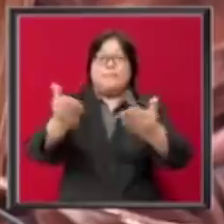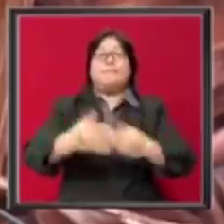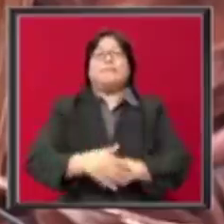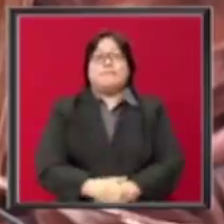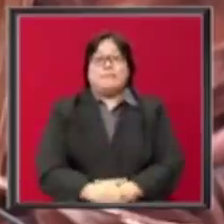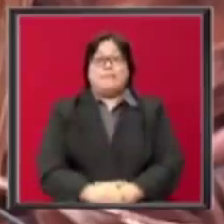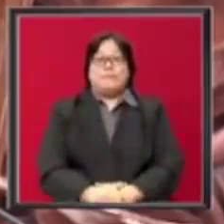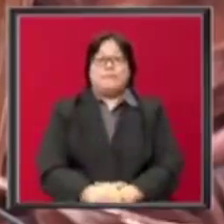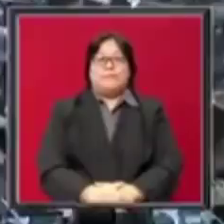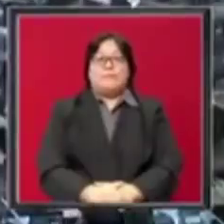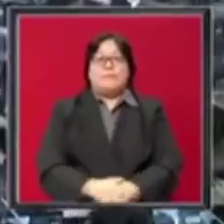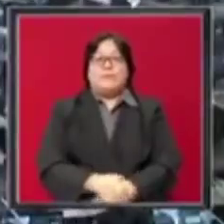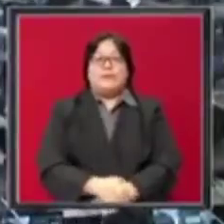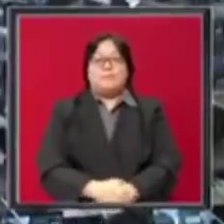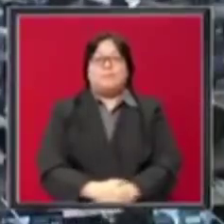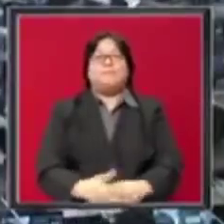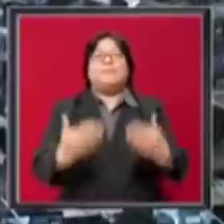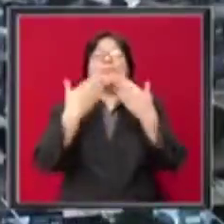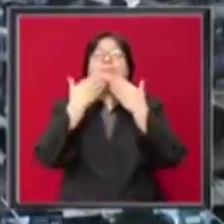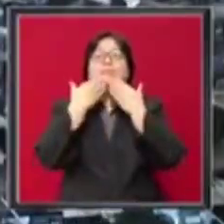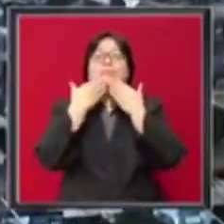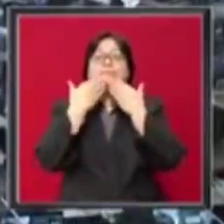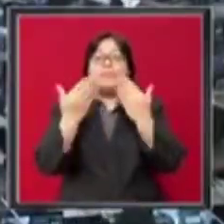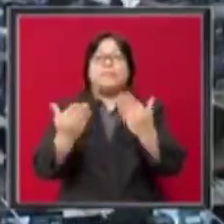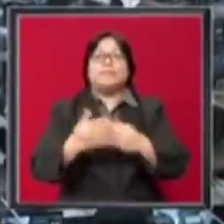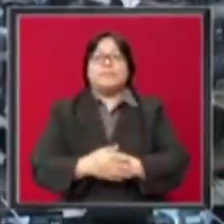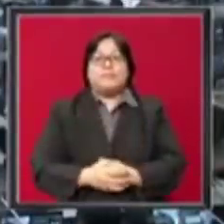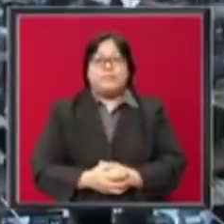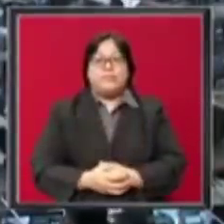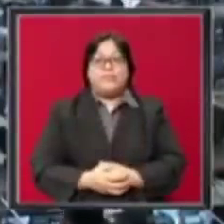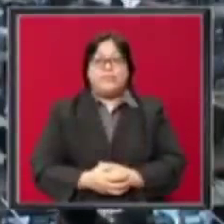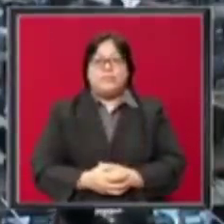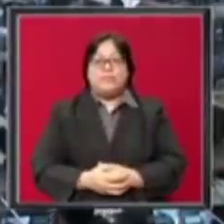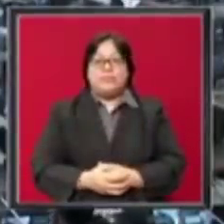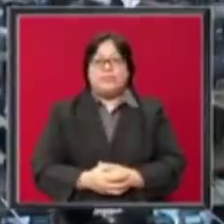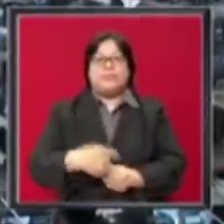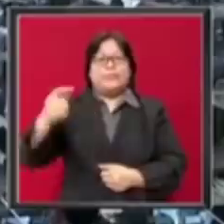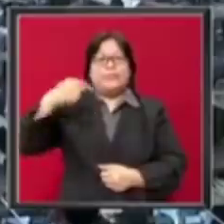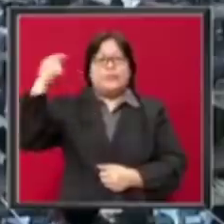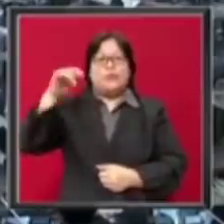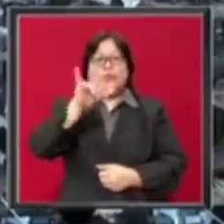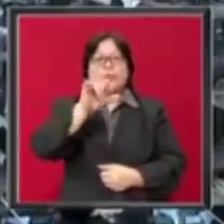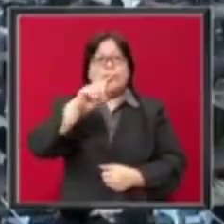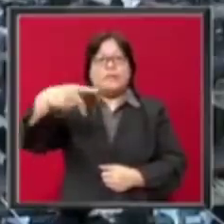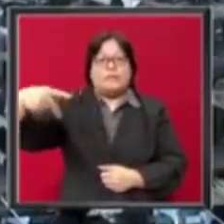Silakan. Terima kasih Tuan Yang Dipertua